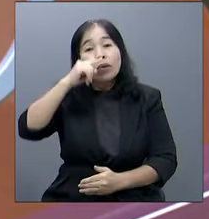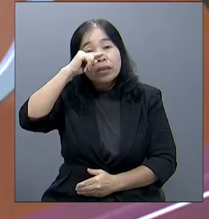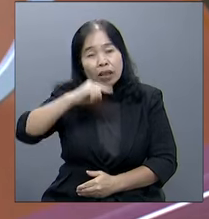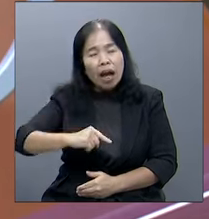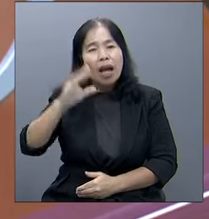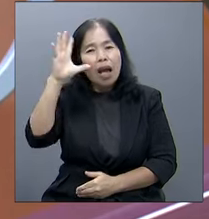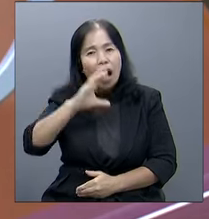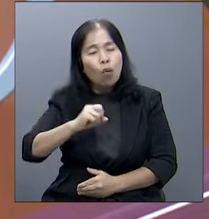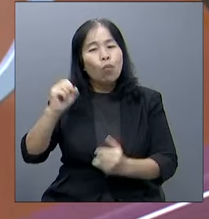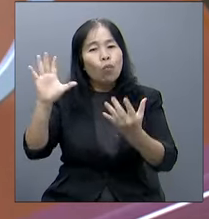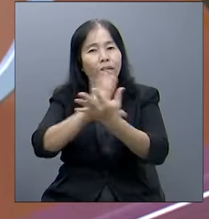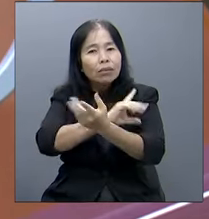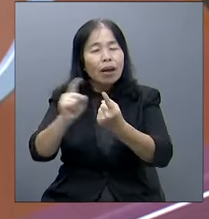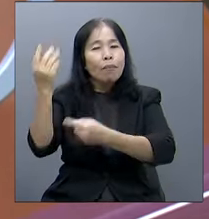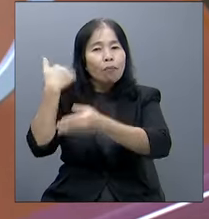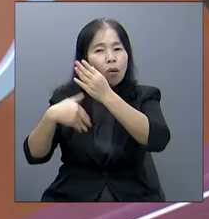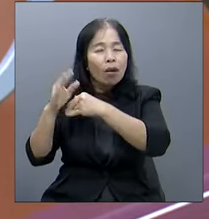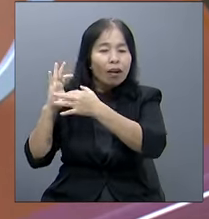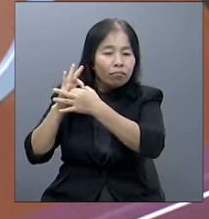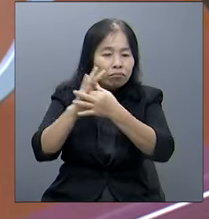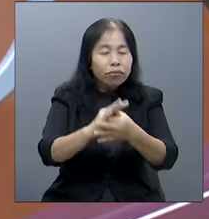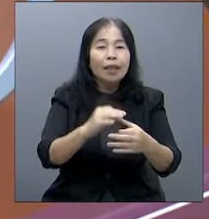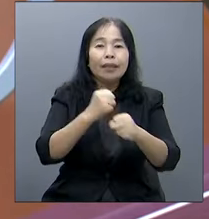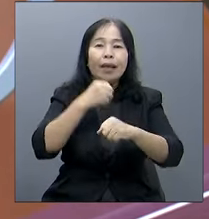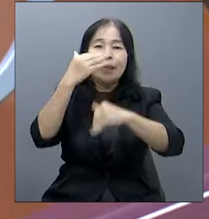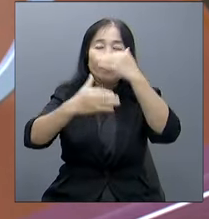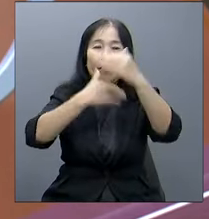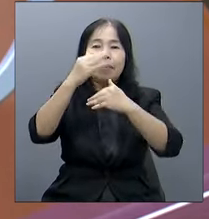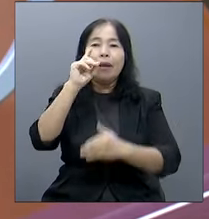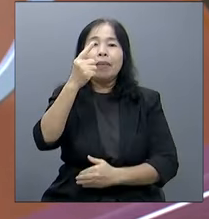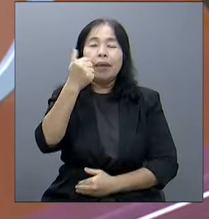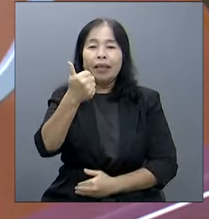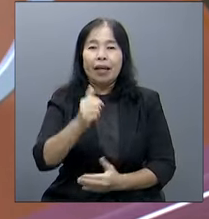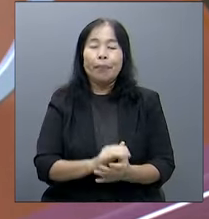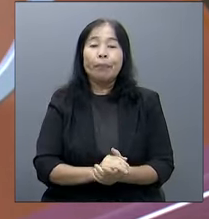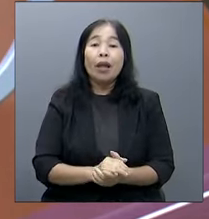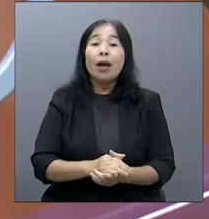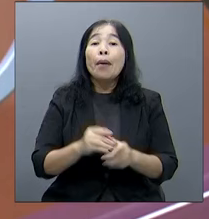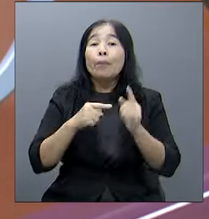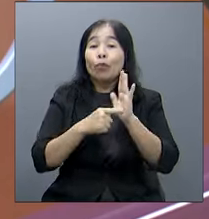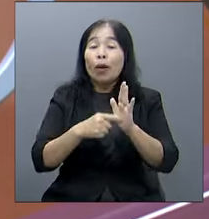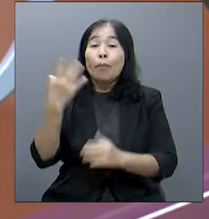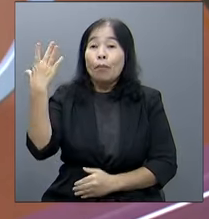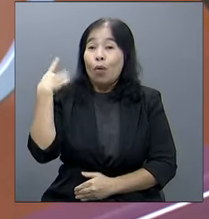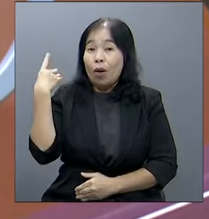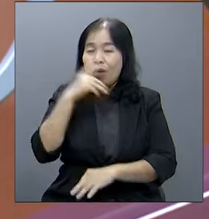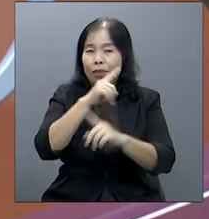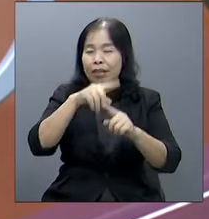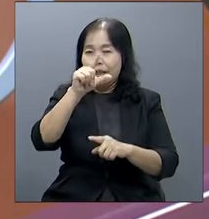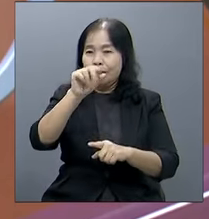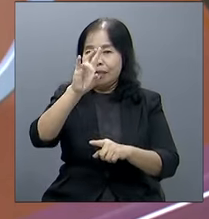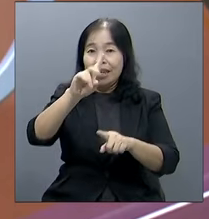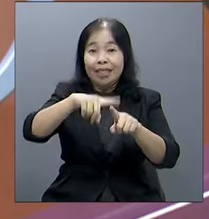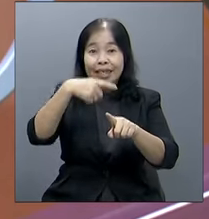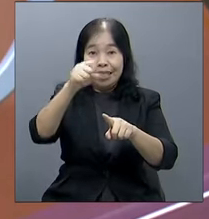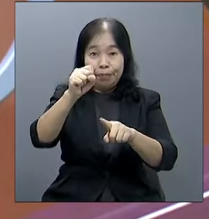มาต่อยอดแบบนี้นะคะนคทุนทางวัฐธรมที่สำคัญ เช่นเดียวกันกับเมอวานนี้คะคุณผชมเมอวัที่ 27 ตุลาคม 2567 ที่